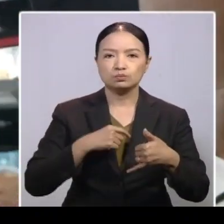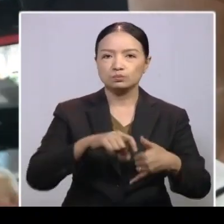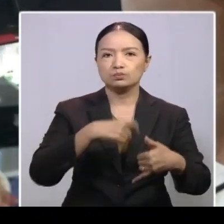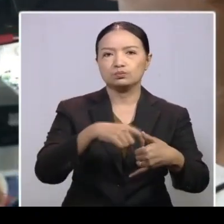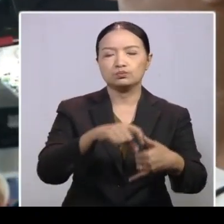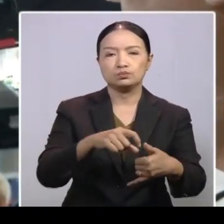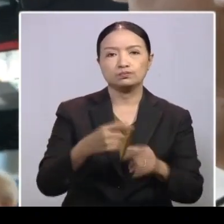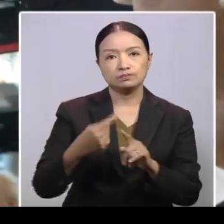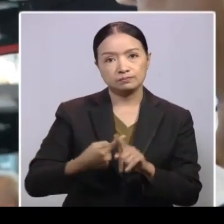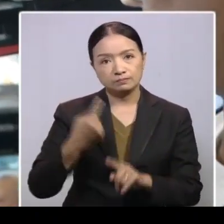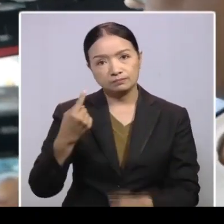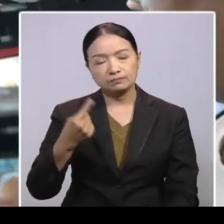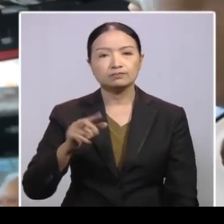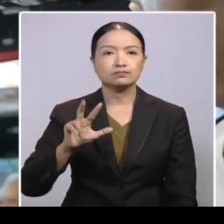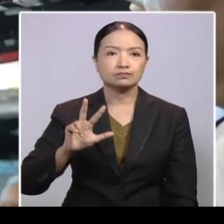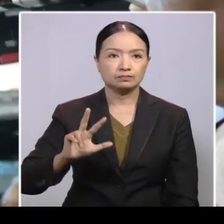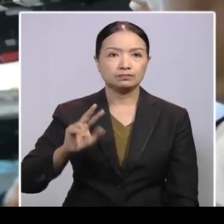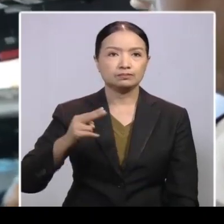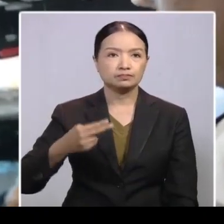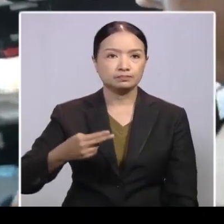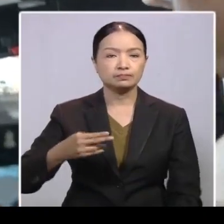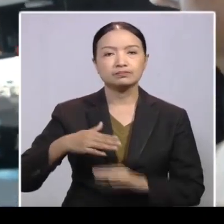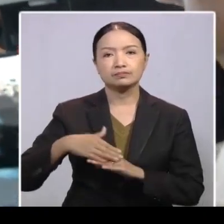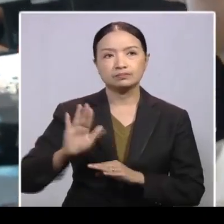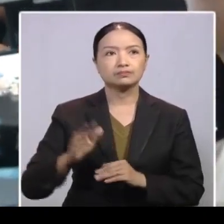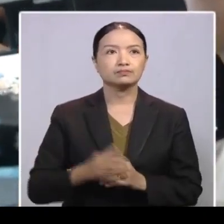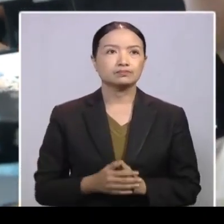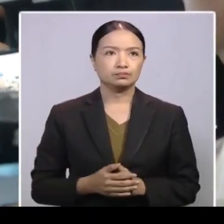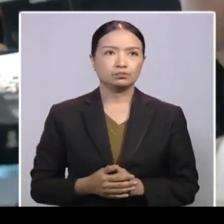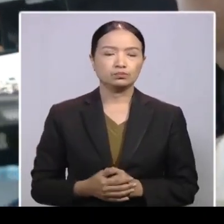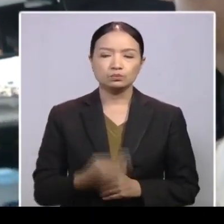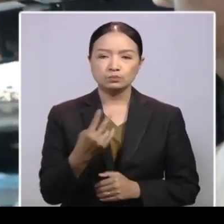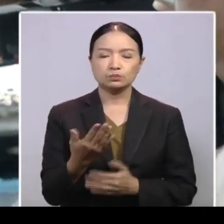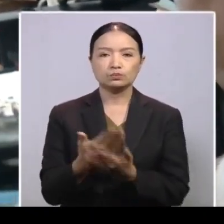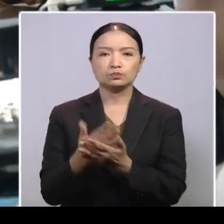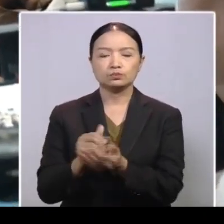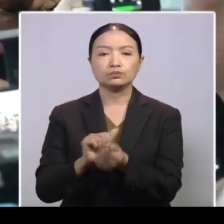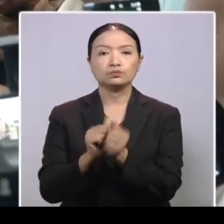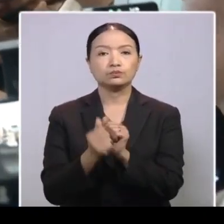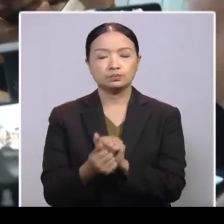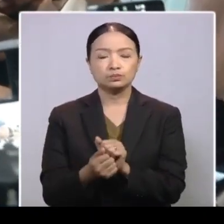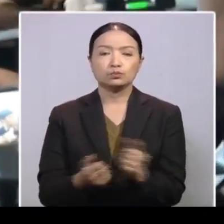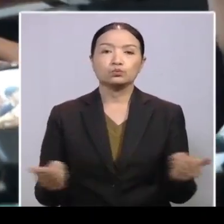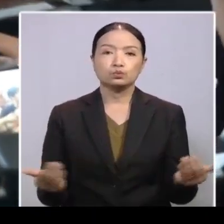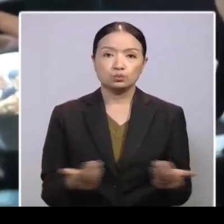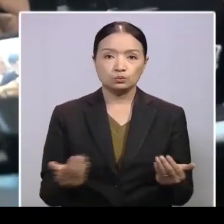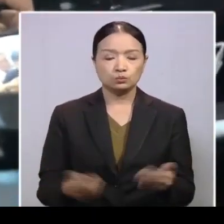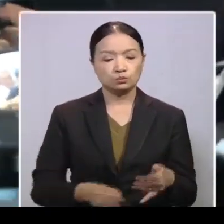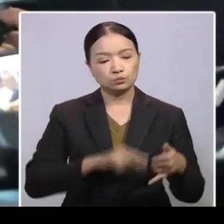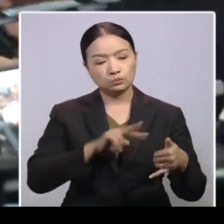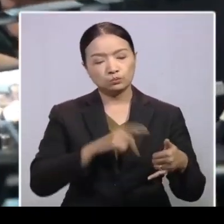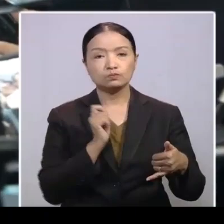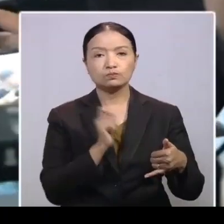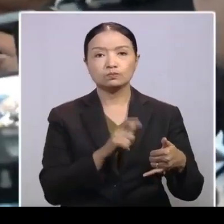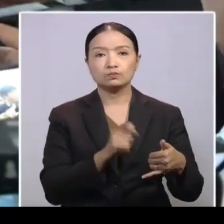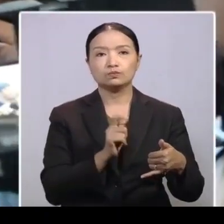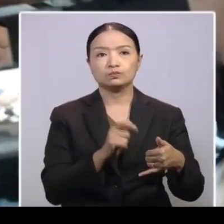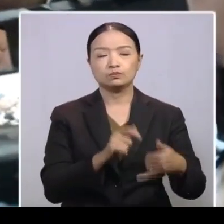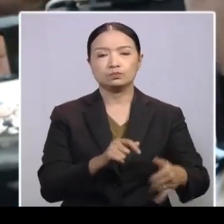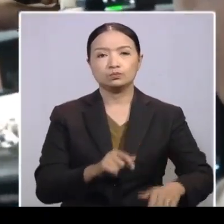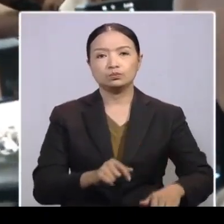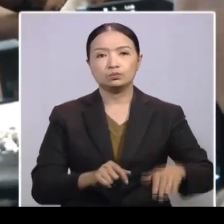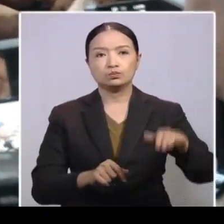เดือนนึงก็ประมาณสัก 30,000 กว่าบาทเพราะจริงๆมันอยู่ที่อัตราแลกเปลี่ยนนะฮะแล้วก็บุตรจะดูแลจนกระทั่งถึงอ